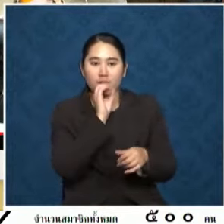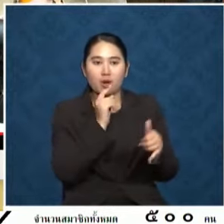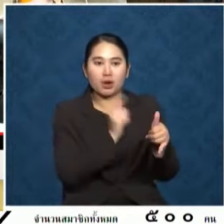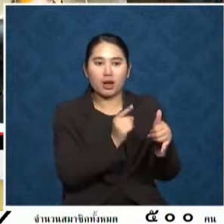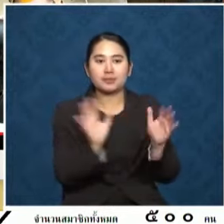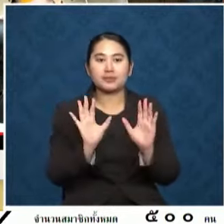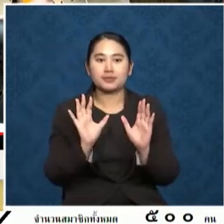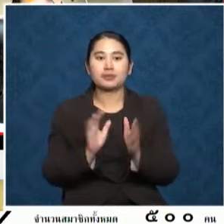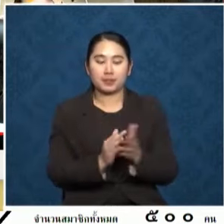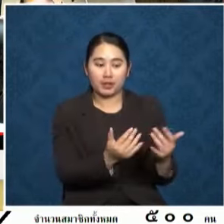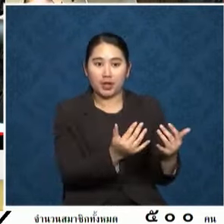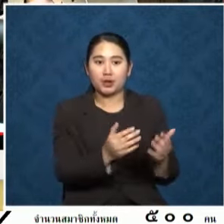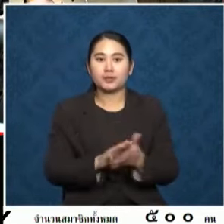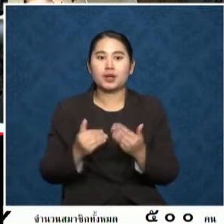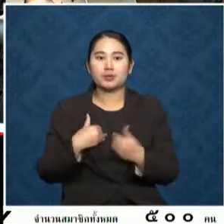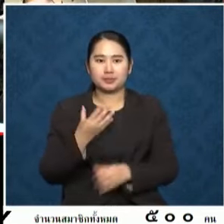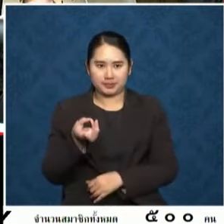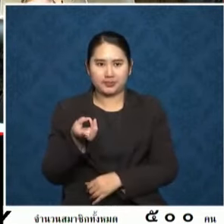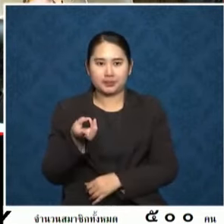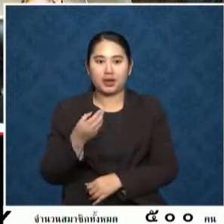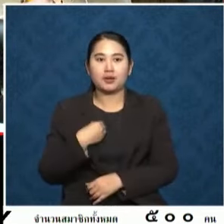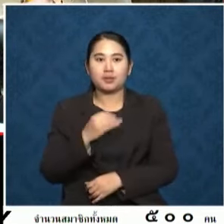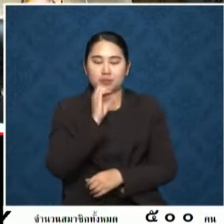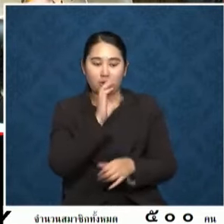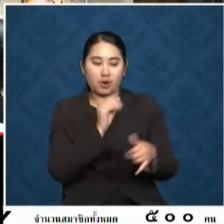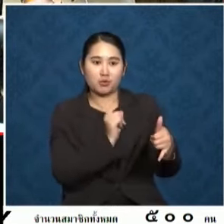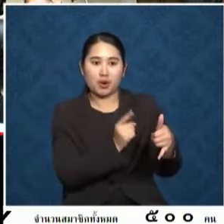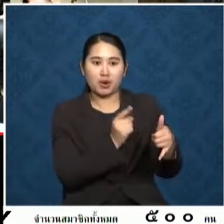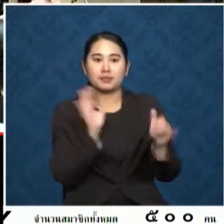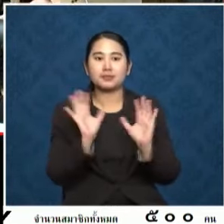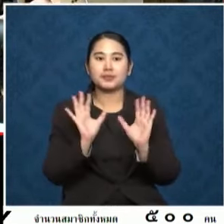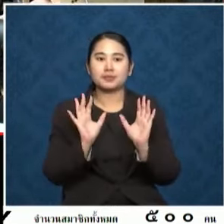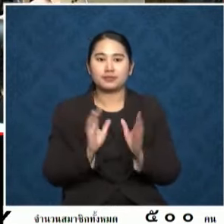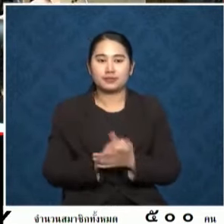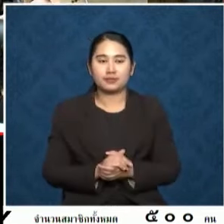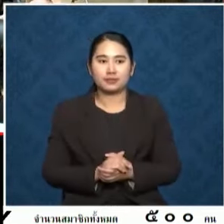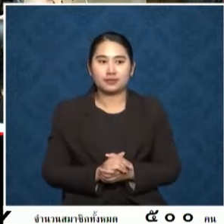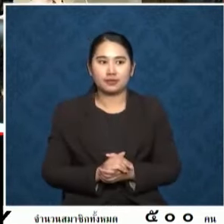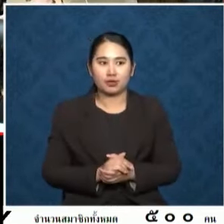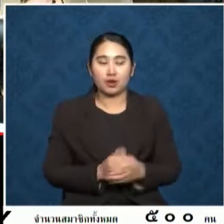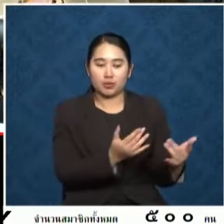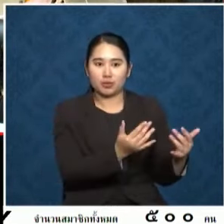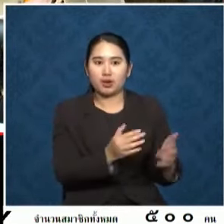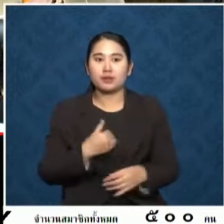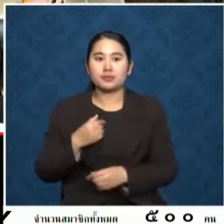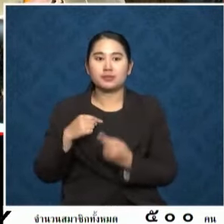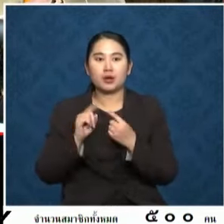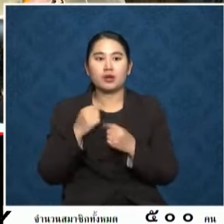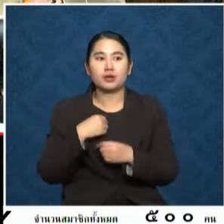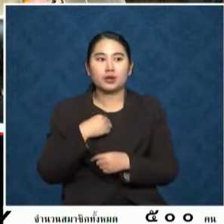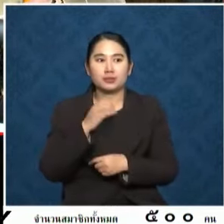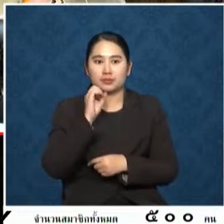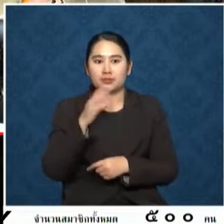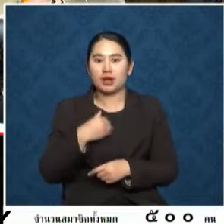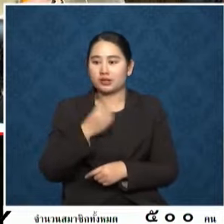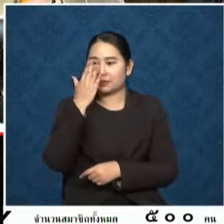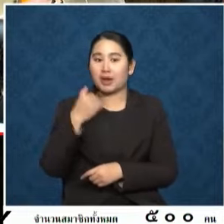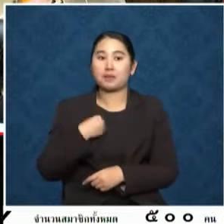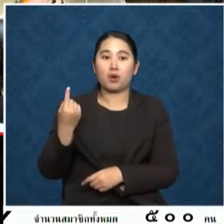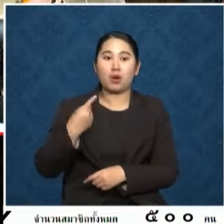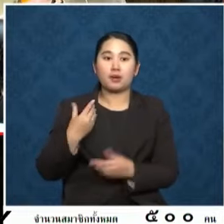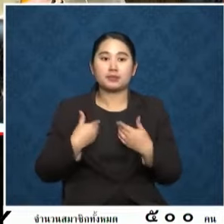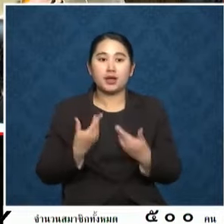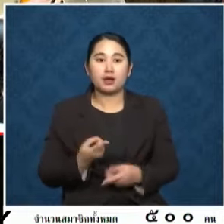นะครับ เดี๋ยวผมให้ท่านชาดายาว นิดเดียวนิดเดียวครับผมไม่ได้ปักปั๊มอะไรท่านเพิ่มนะครับ เอาให้เขาพูดจบก่อนคร ับ ผม ไม่ได้ปักปั๊มเพิ่มแสดงว่าปักปั๊มมาก่อ